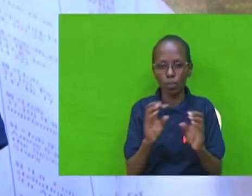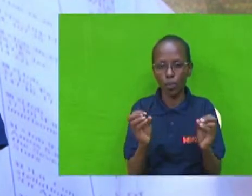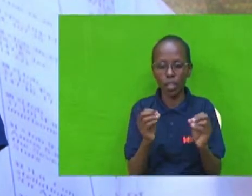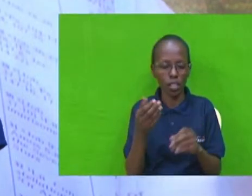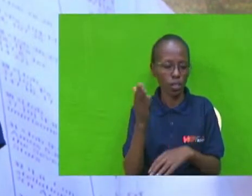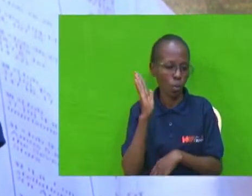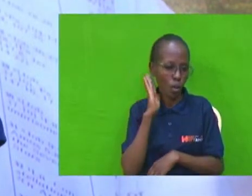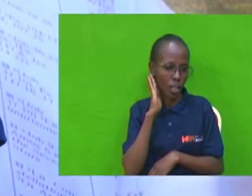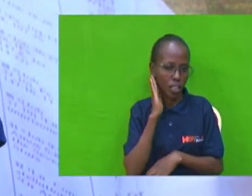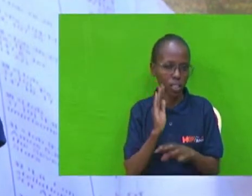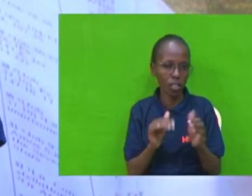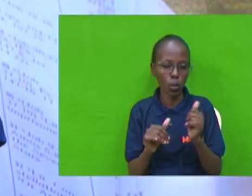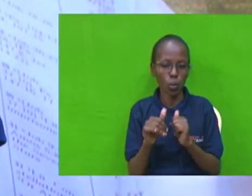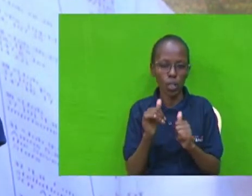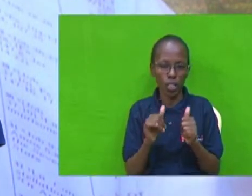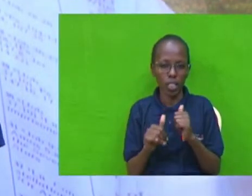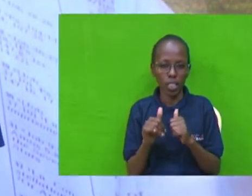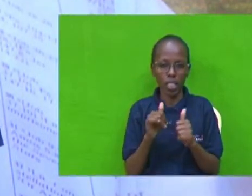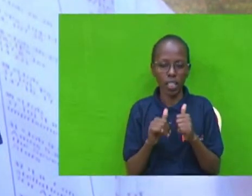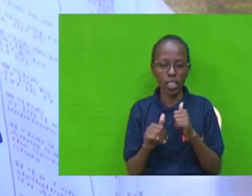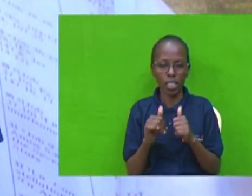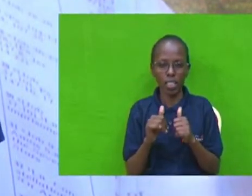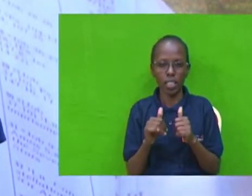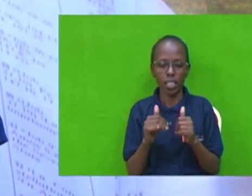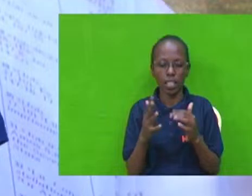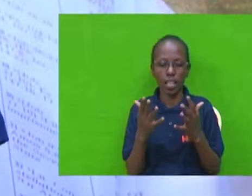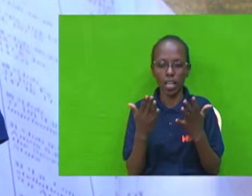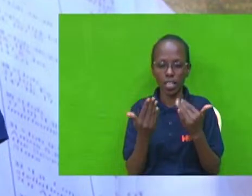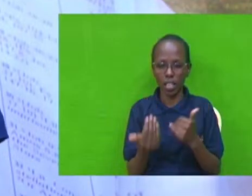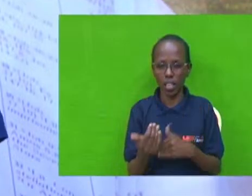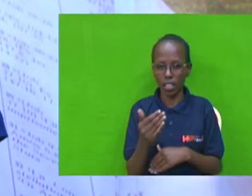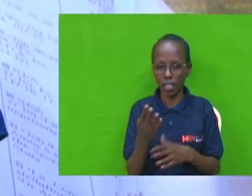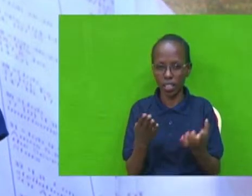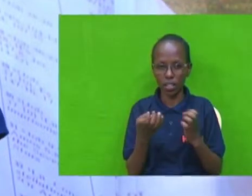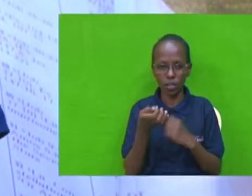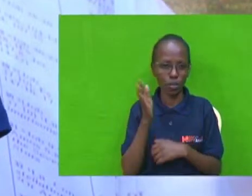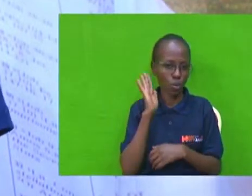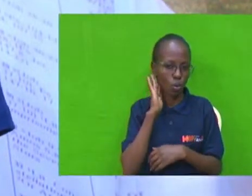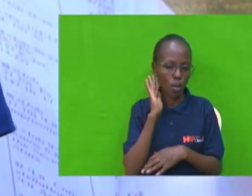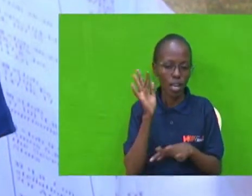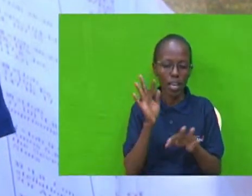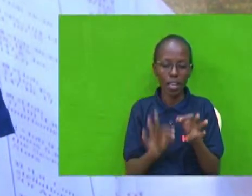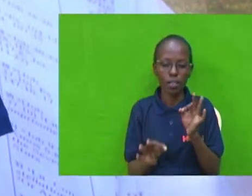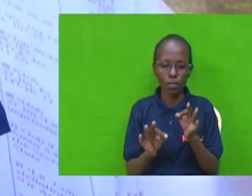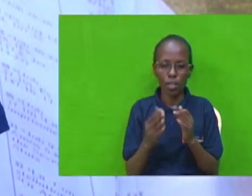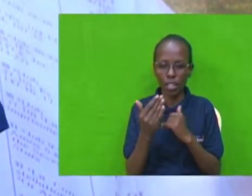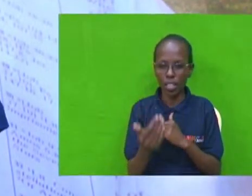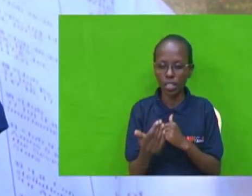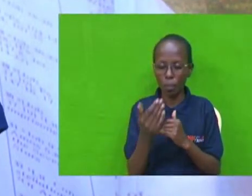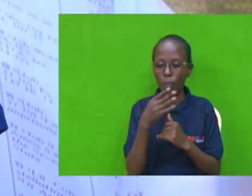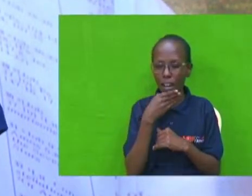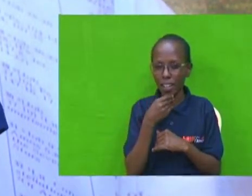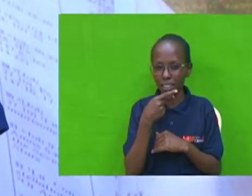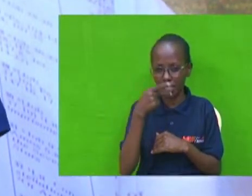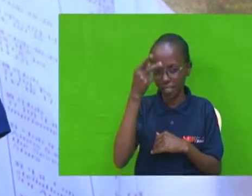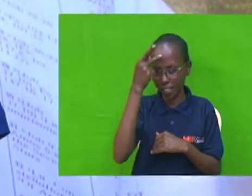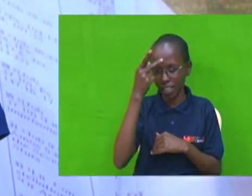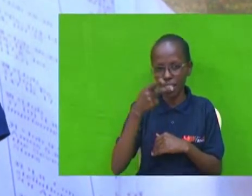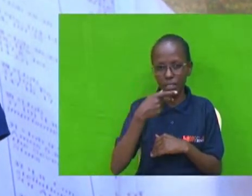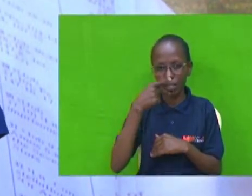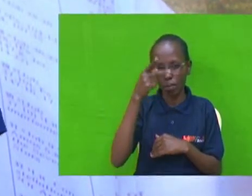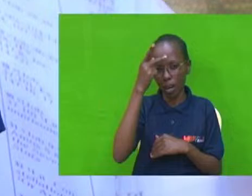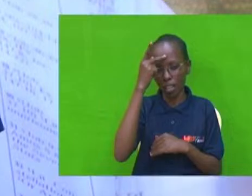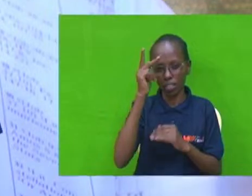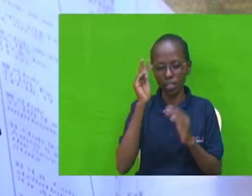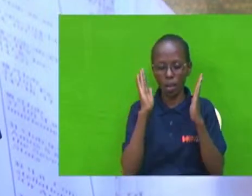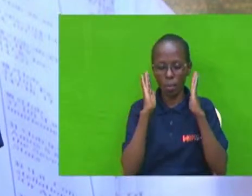kuwa mtiifu katika ama kwa wazazi wake ikiwa mzazi amesimama katika maamrisho ya Mungu. Maana mzazi kama anakimbia usiku huwezi kufanya mazoezi